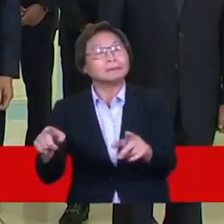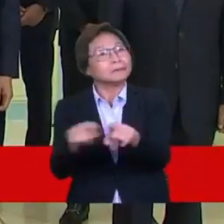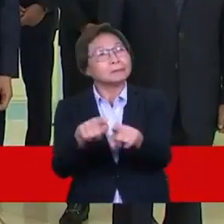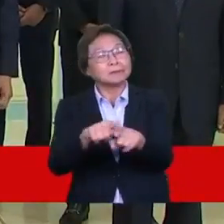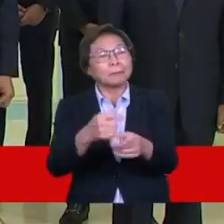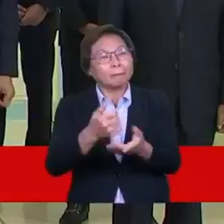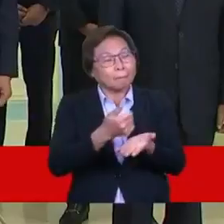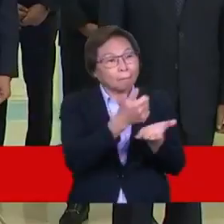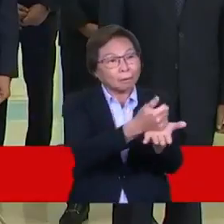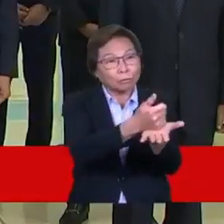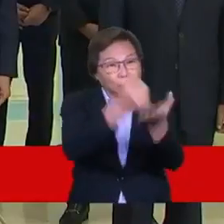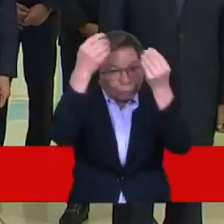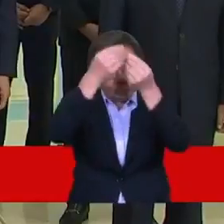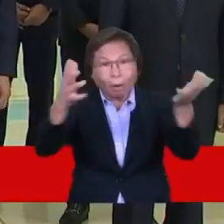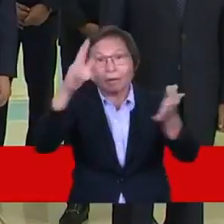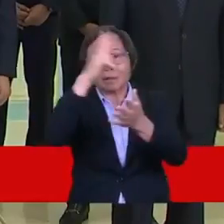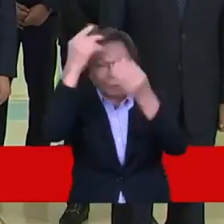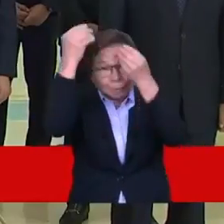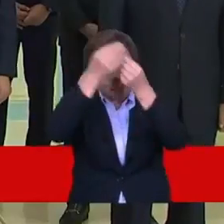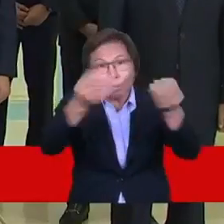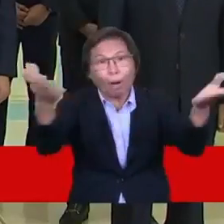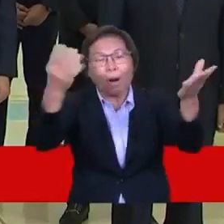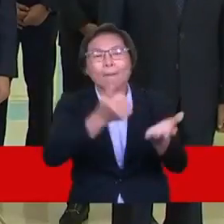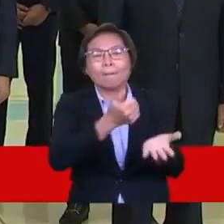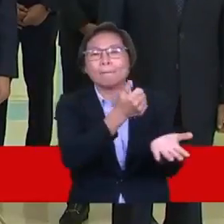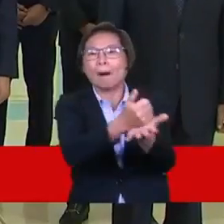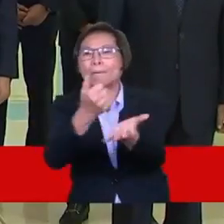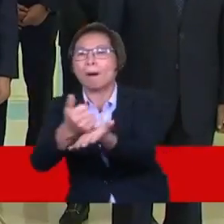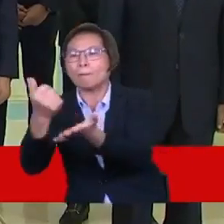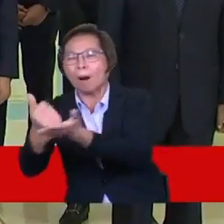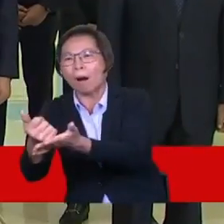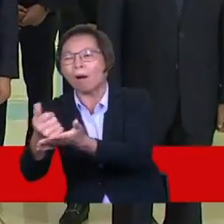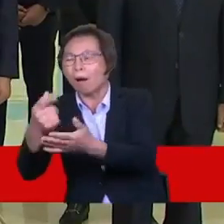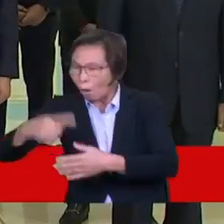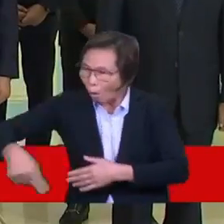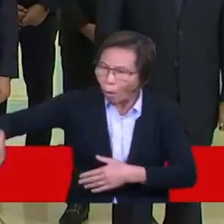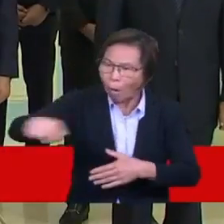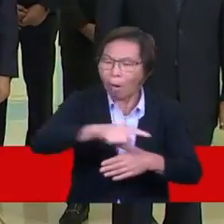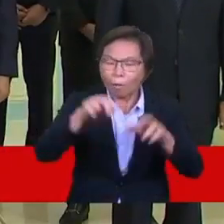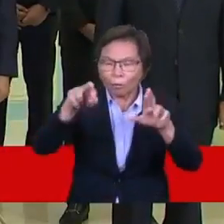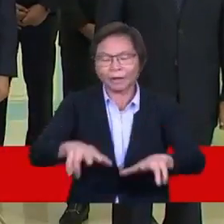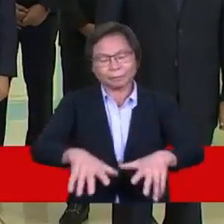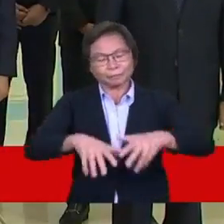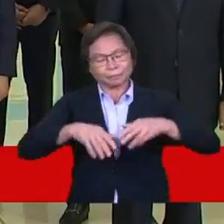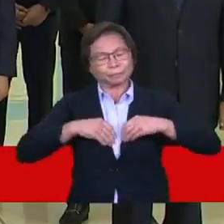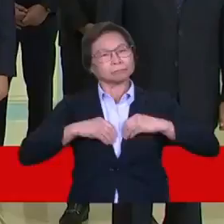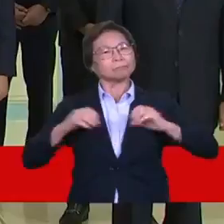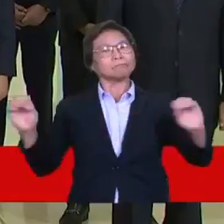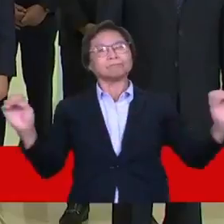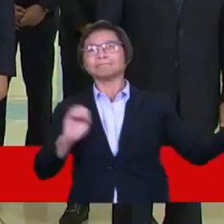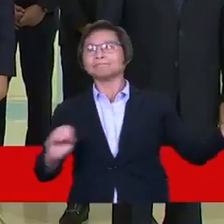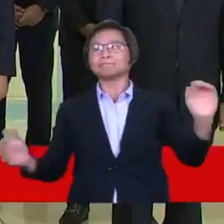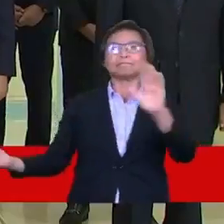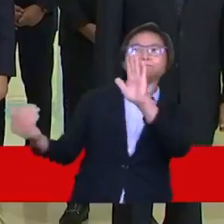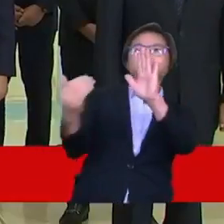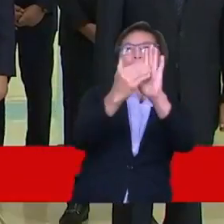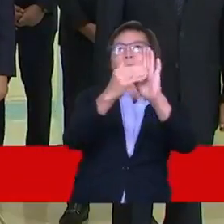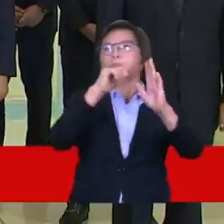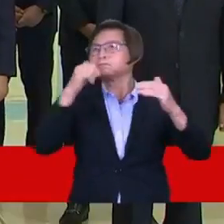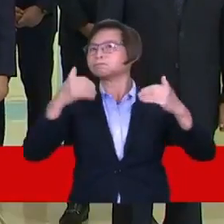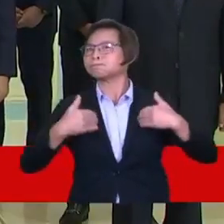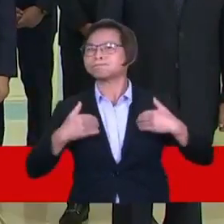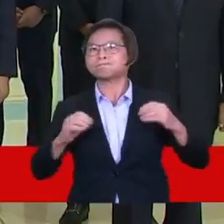yang telah diumumkan oleh kerajaan akan dapat diterima oleh Rakyat tanpa sebarang halangan